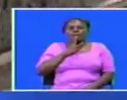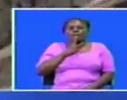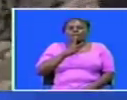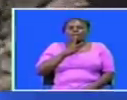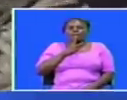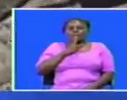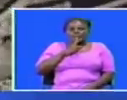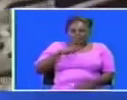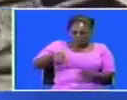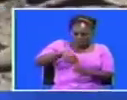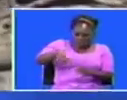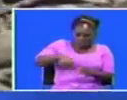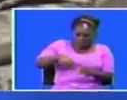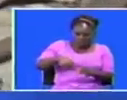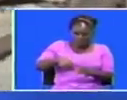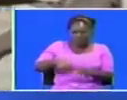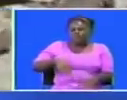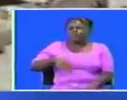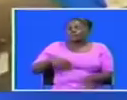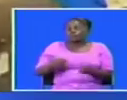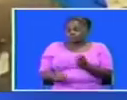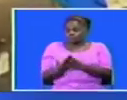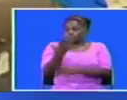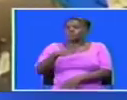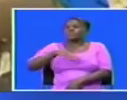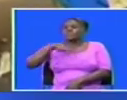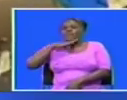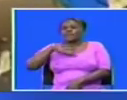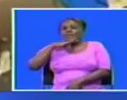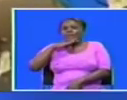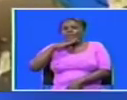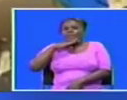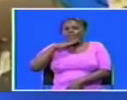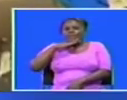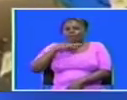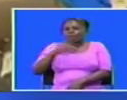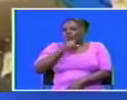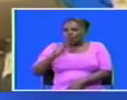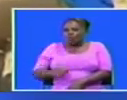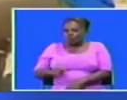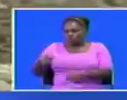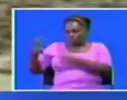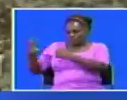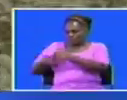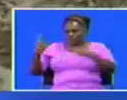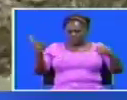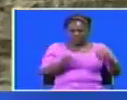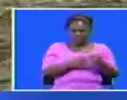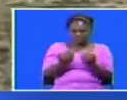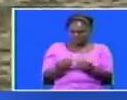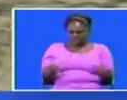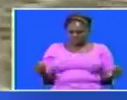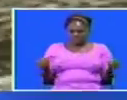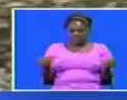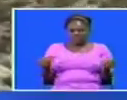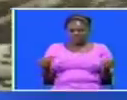Aidha, mashimo hayo yamesalia kuleta mauti kijijini humo. Nakutana na Lotilet Lokongo mwenye umri wa miaka 76 na mwanawe